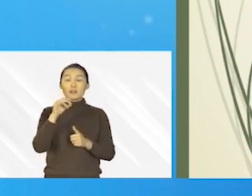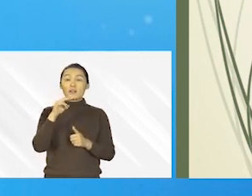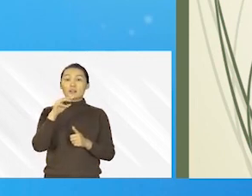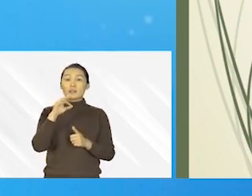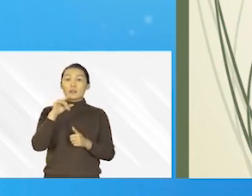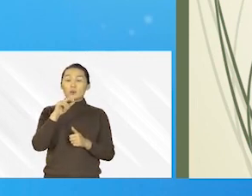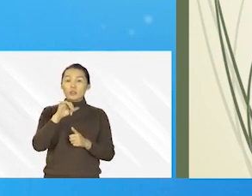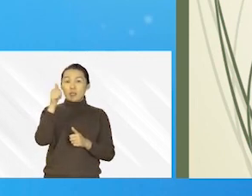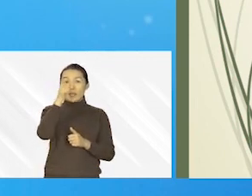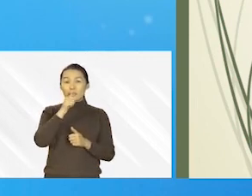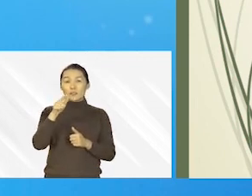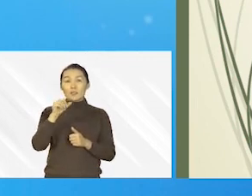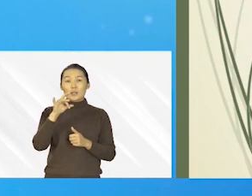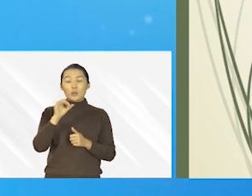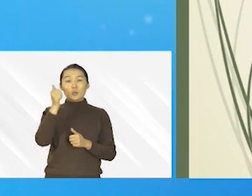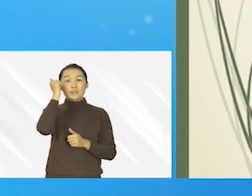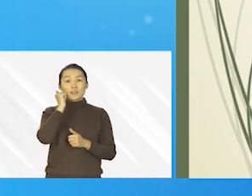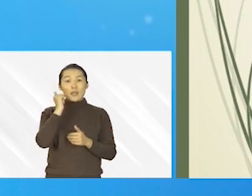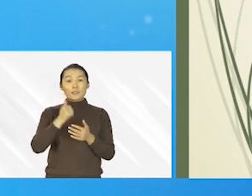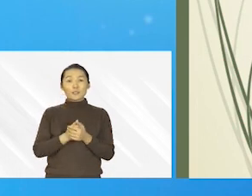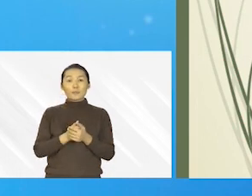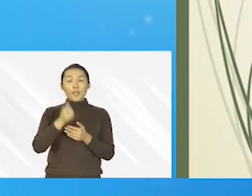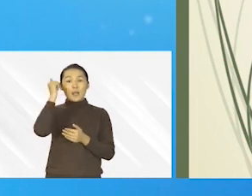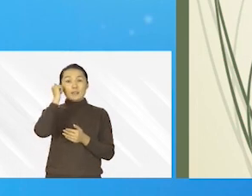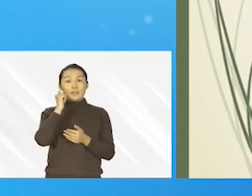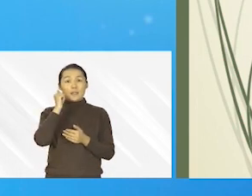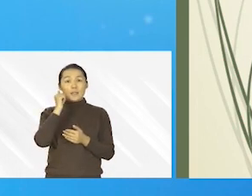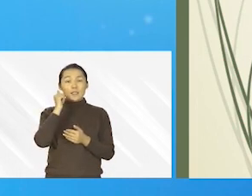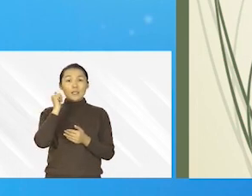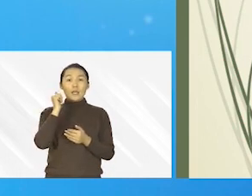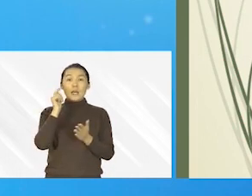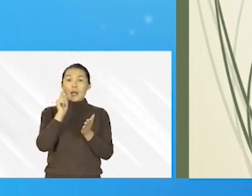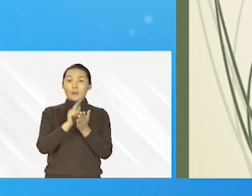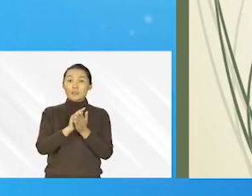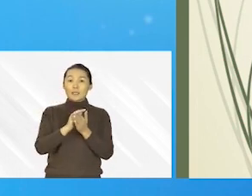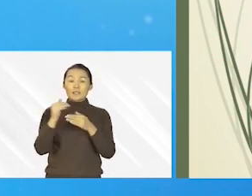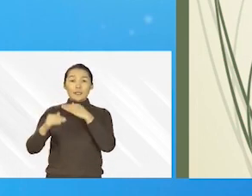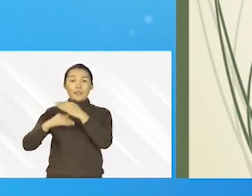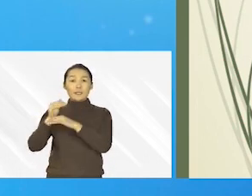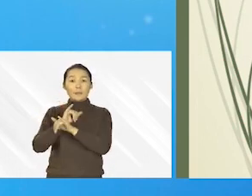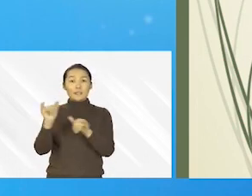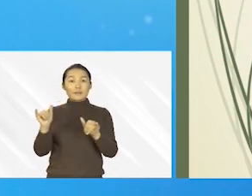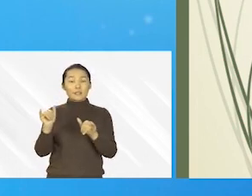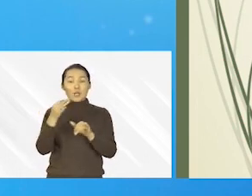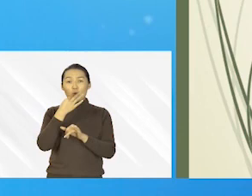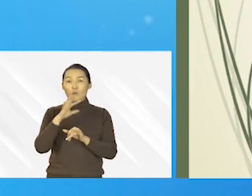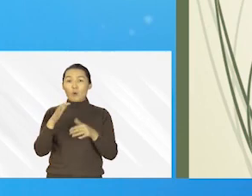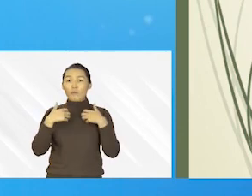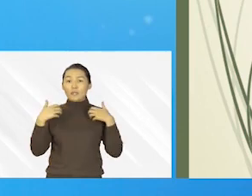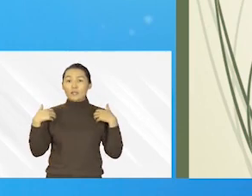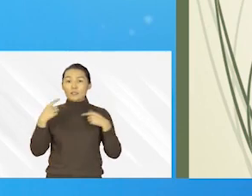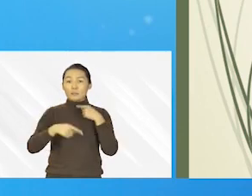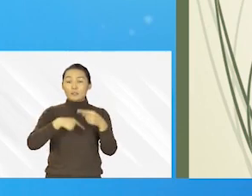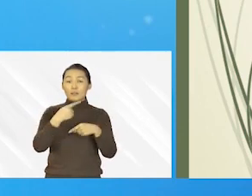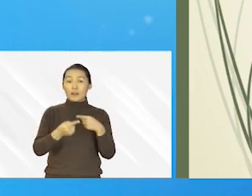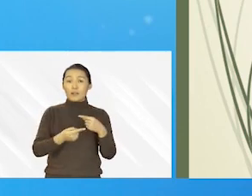От греческого «герон» – «старец». Старение – неизбежный этап развития любого организма. Далее